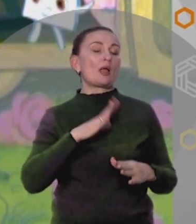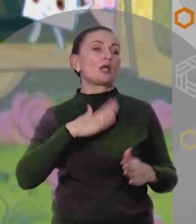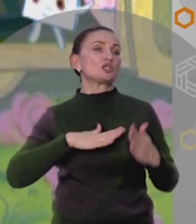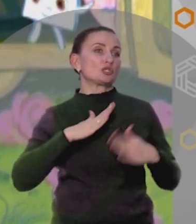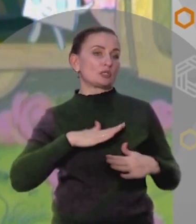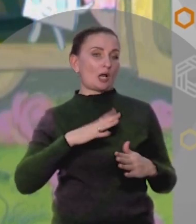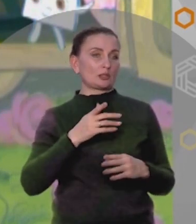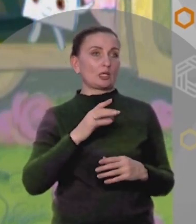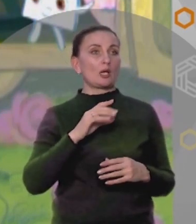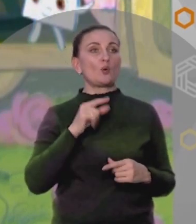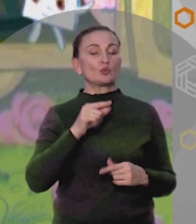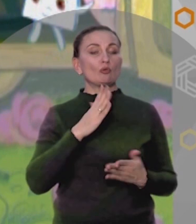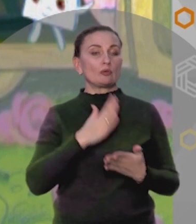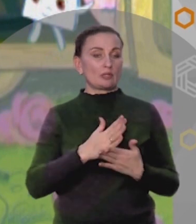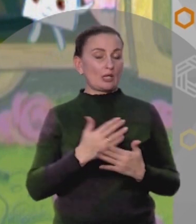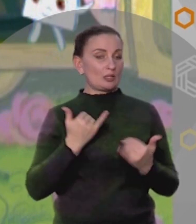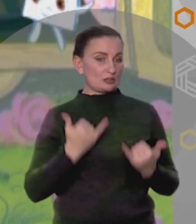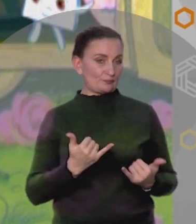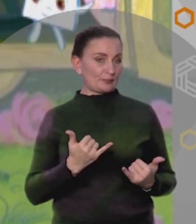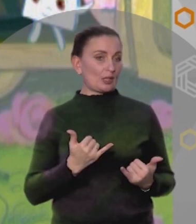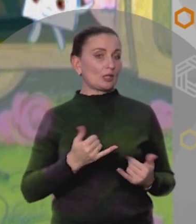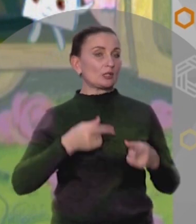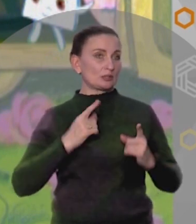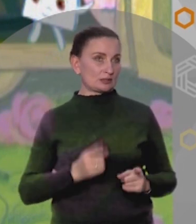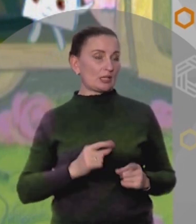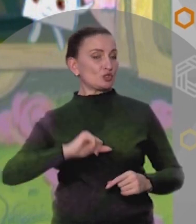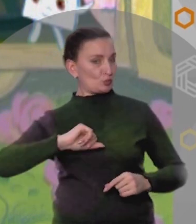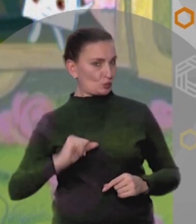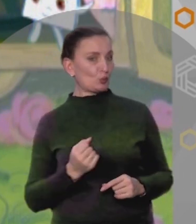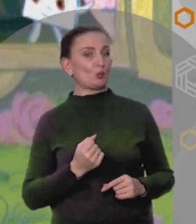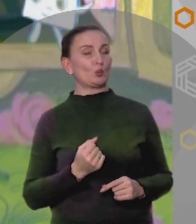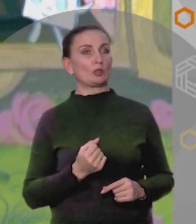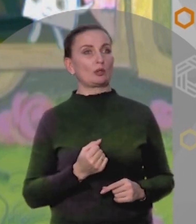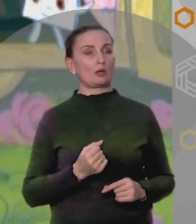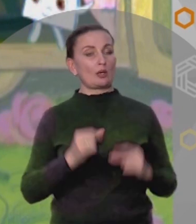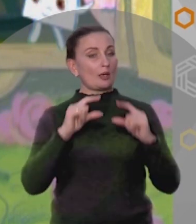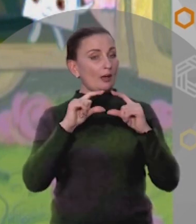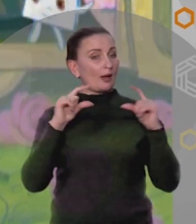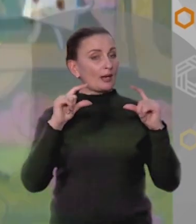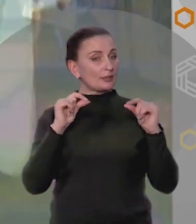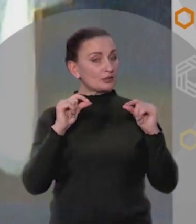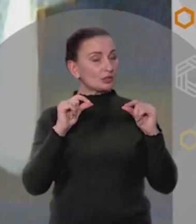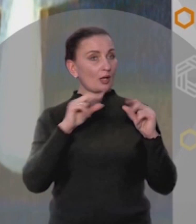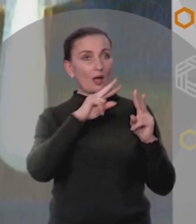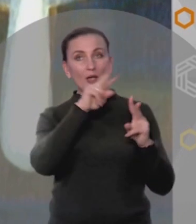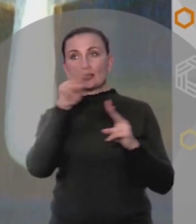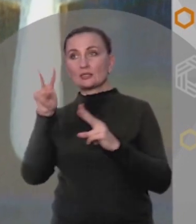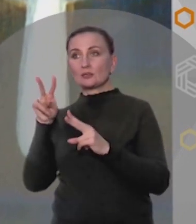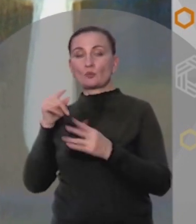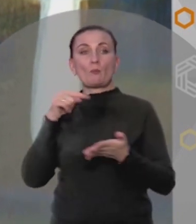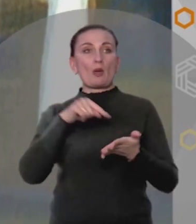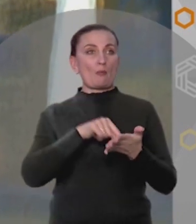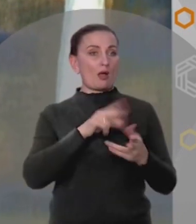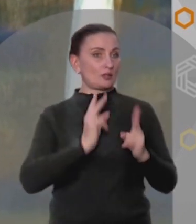комару. Она была так счастлива. У нее есть теперь настоящий друг. Клеточка